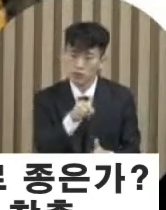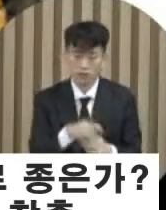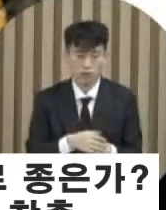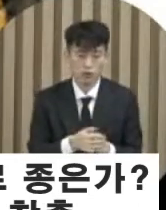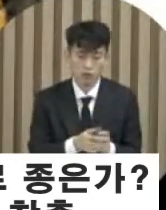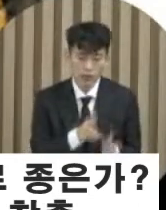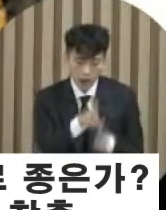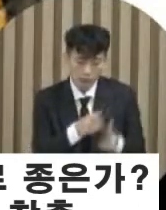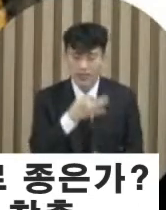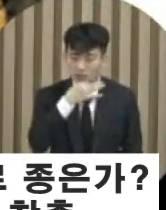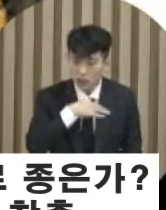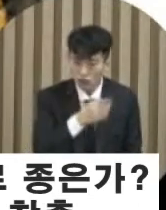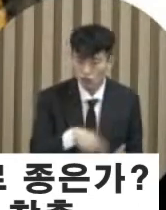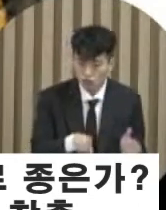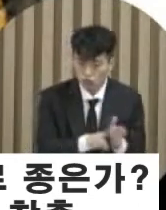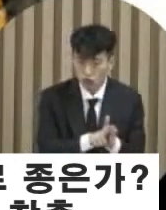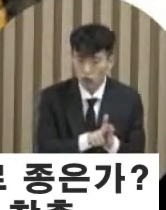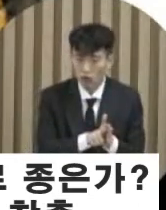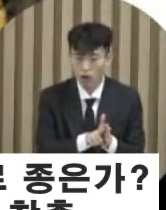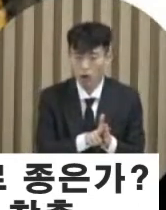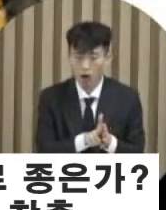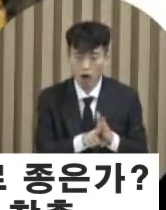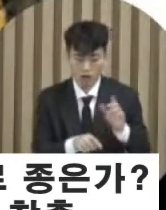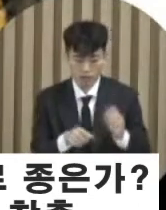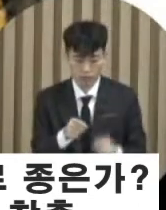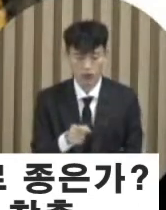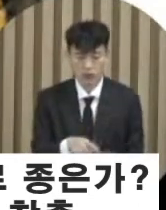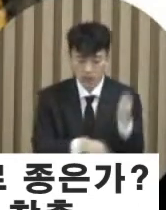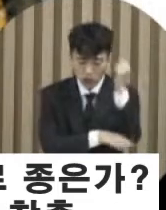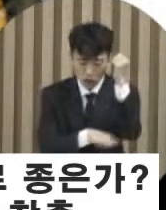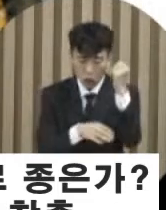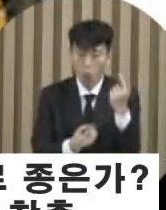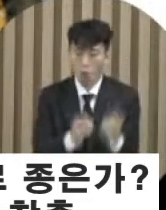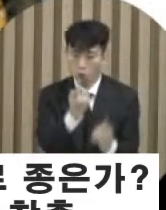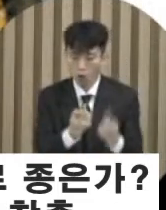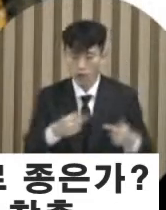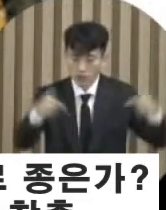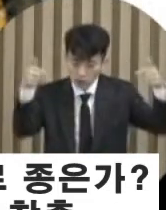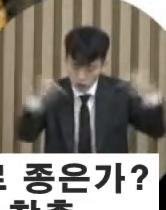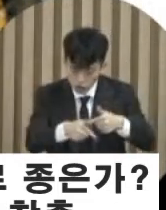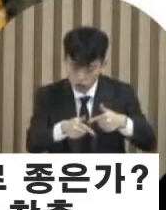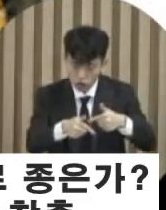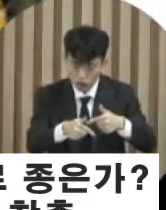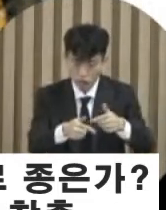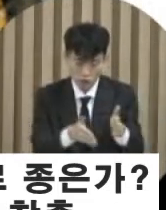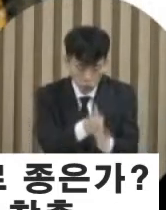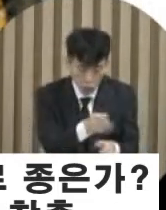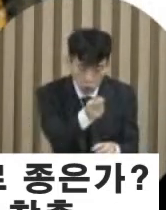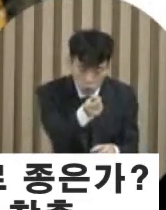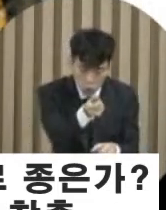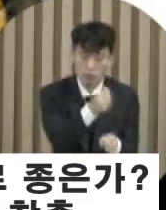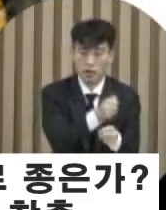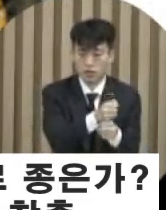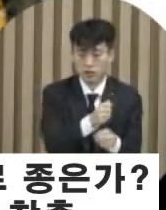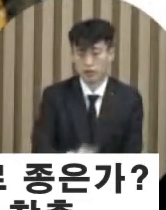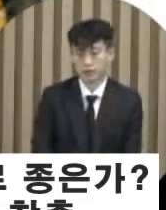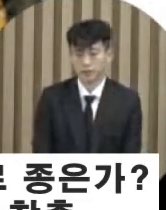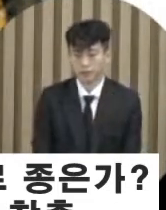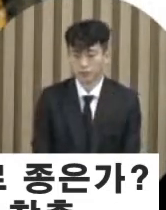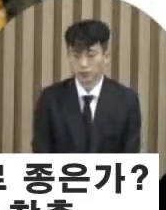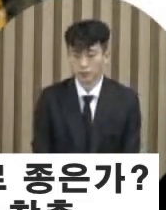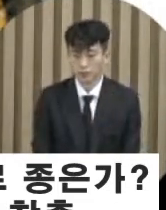개발 이익을 높이기 위해 체육시설 등을 기준보다 작게 짓거나 도로폭이나 인도폭을 최소화하는 등 질적 양쪽으로